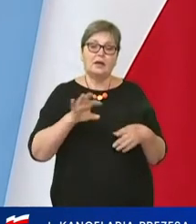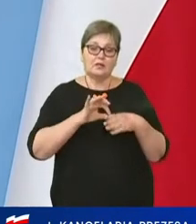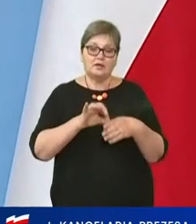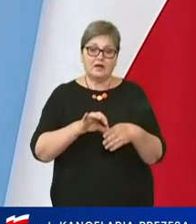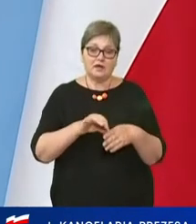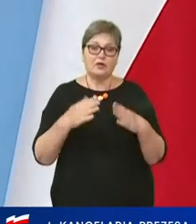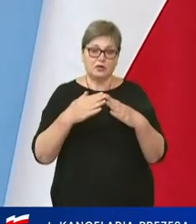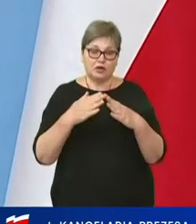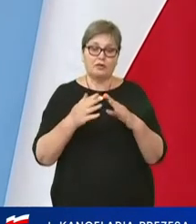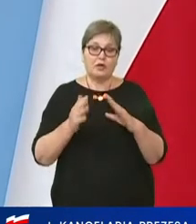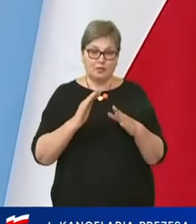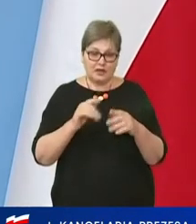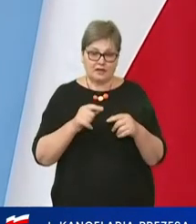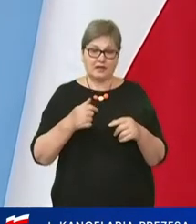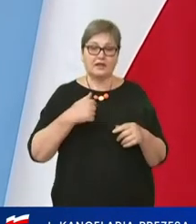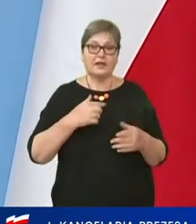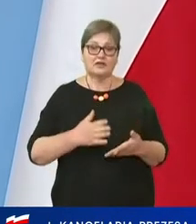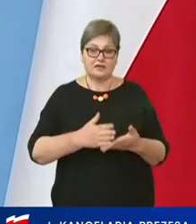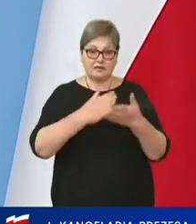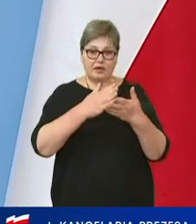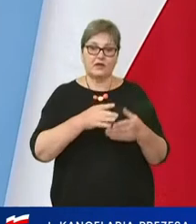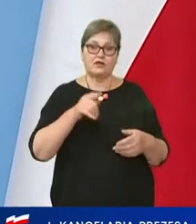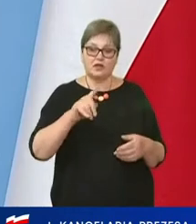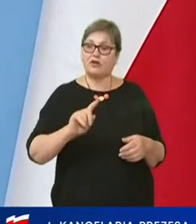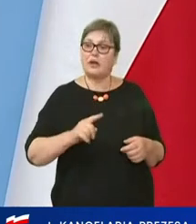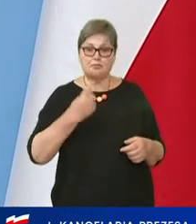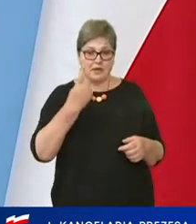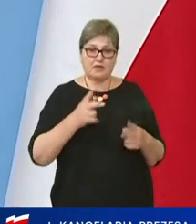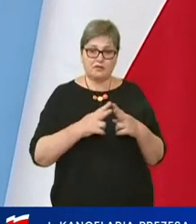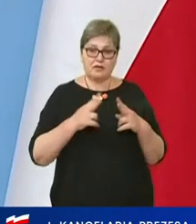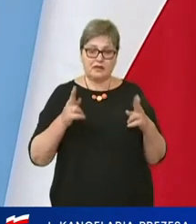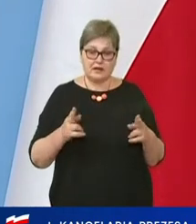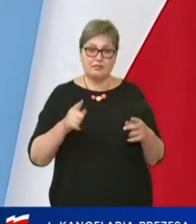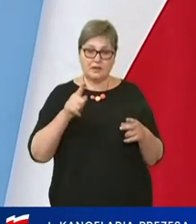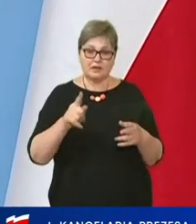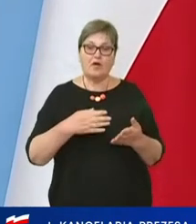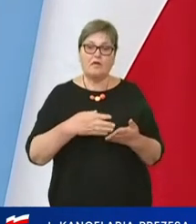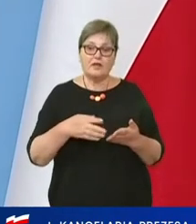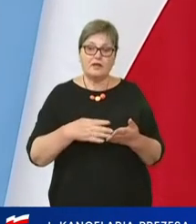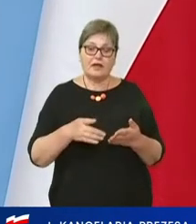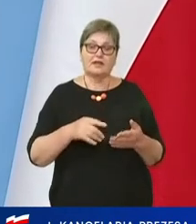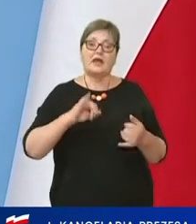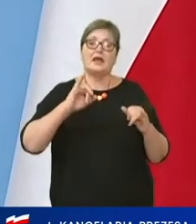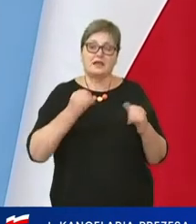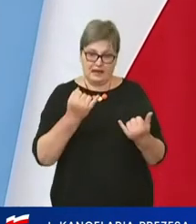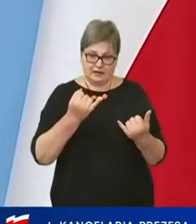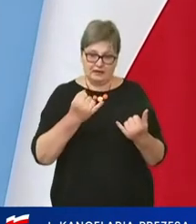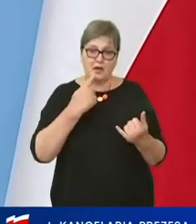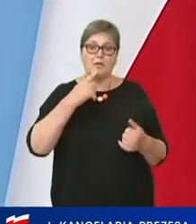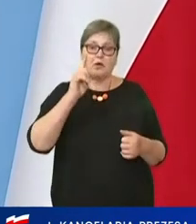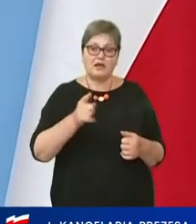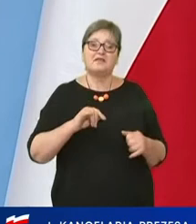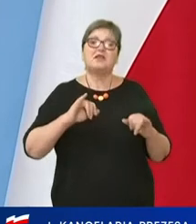prowadzą. Nasze wsparcie to przede wszystkim na pierwszym etapie to wydanie instrukcji, poleceń tak,